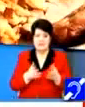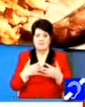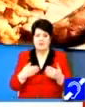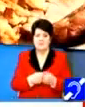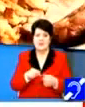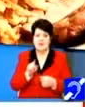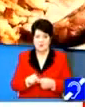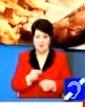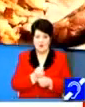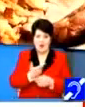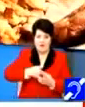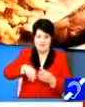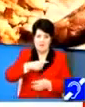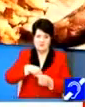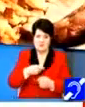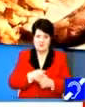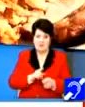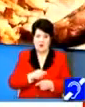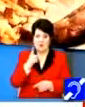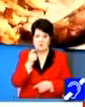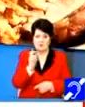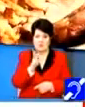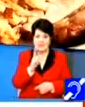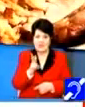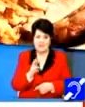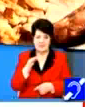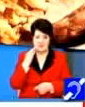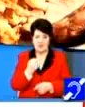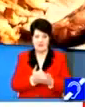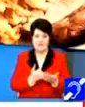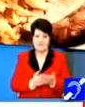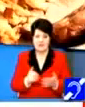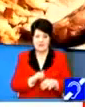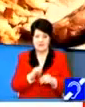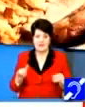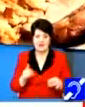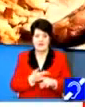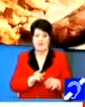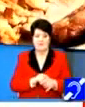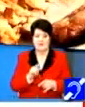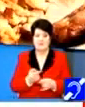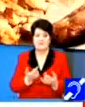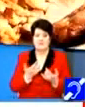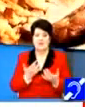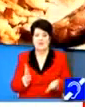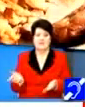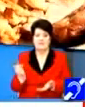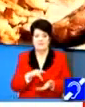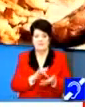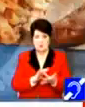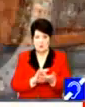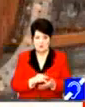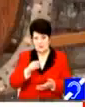afacere. Curtea casei părintești, în care de peste 130 de ani se produce vin, a devenit un punct de atracție pentru turiștii din țară și de peste